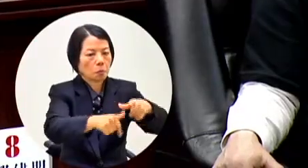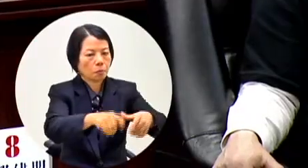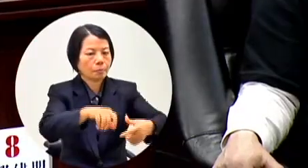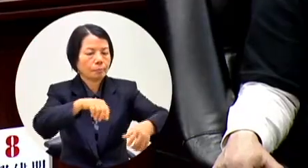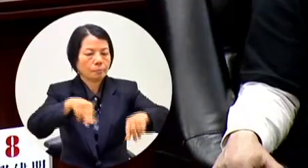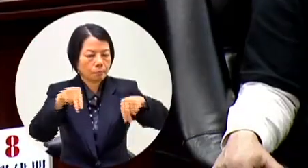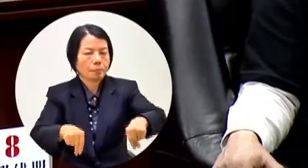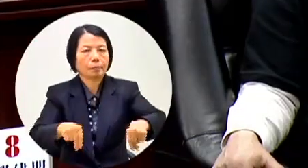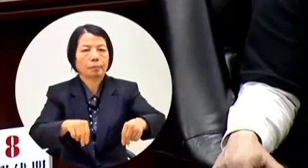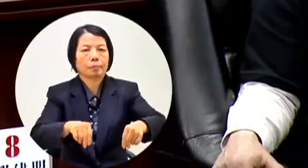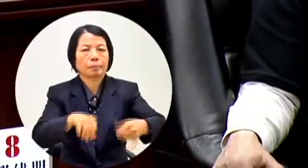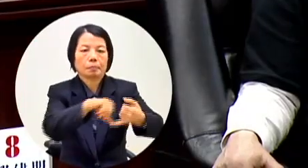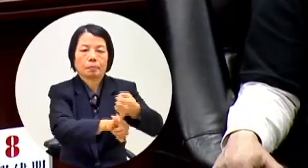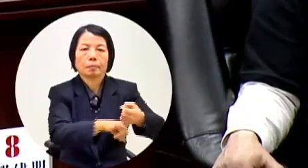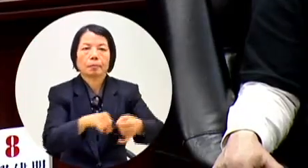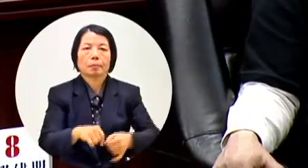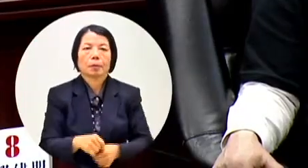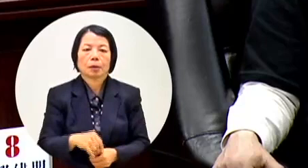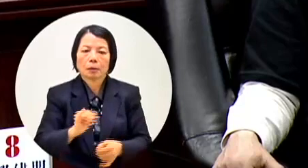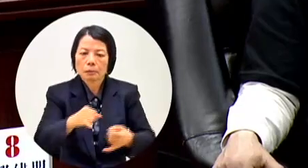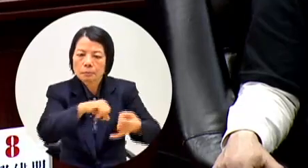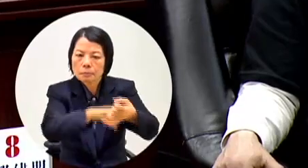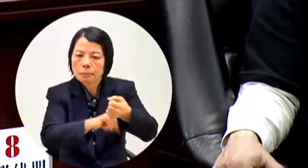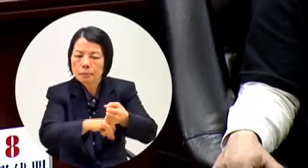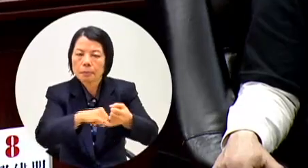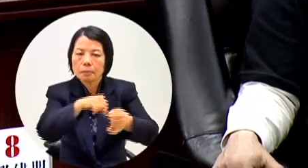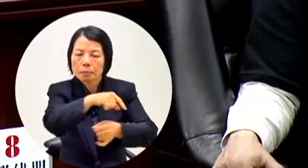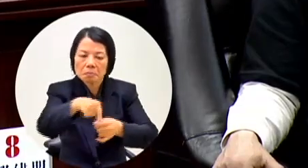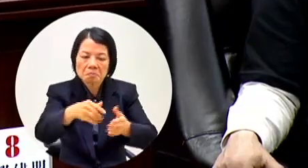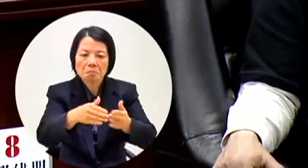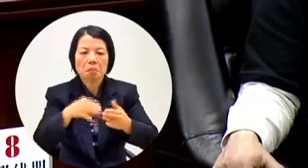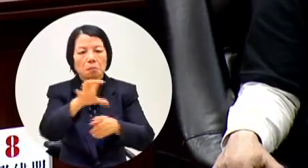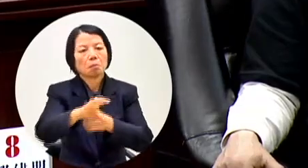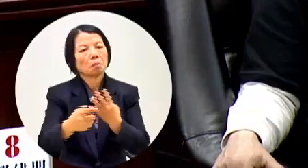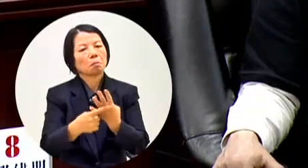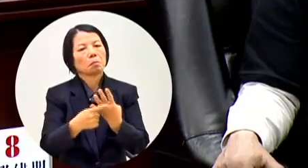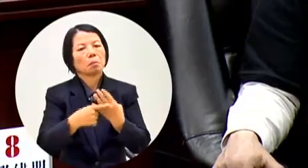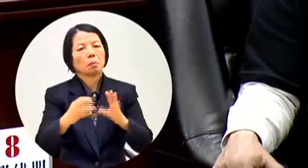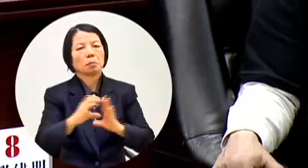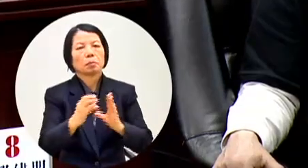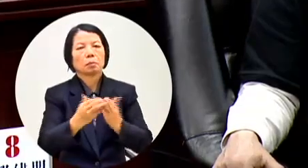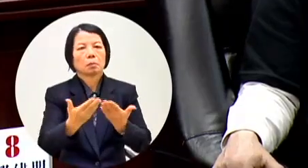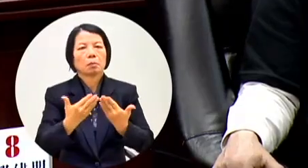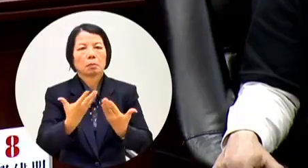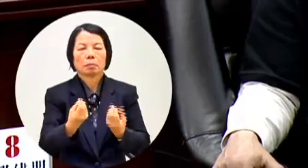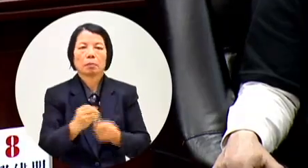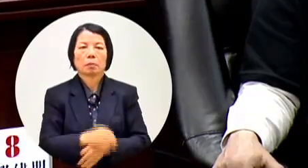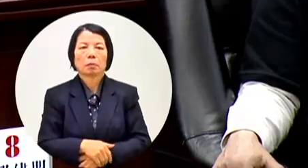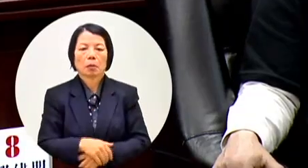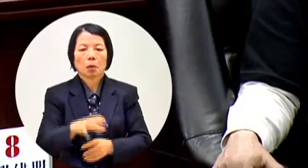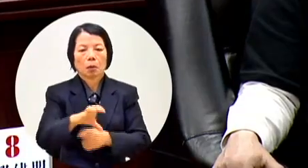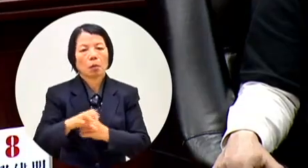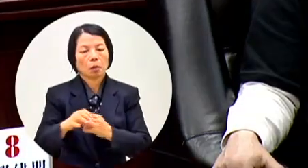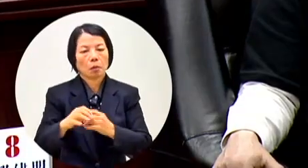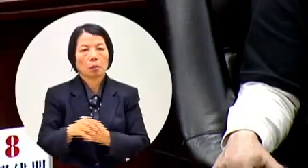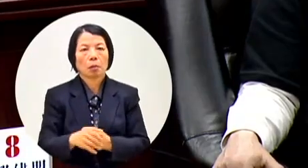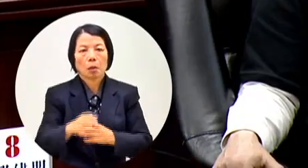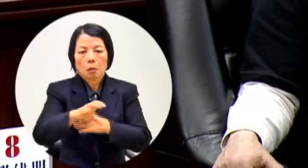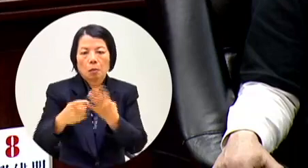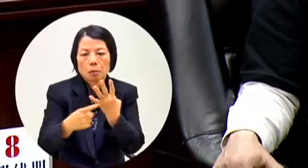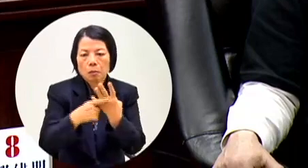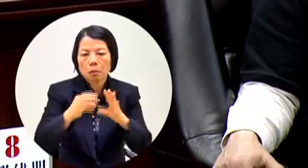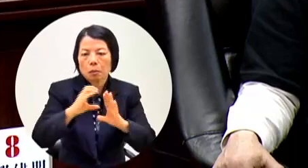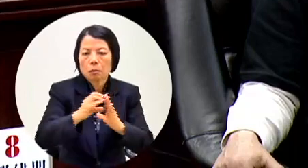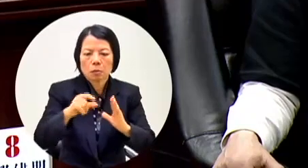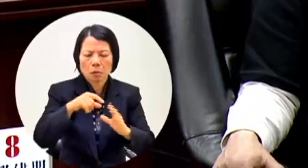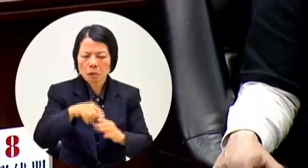这个订单的内容，具体的订单内容的时候，农业局跟我说这个企业是农会去签的，所以农业局也拿不到，他们也不知道订单的